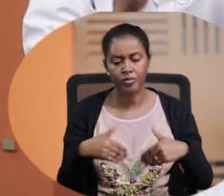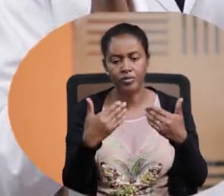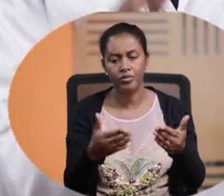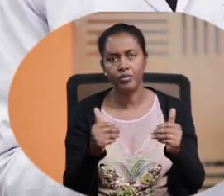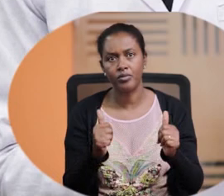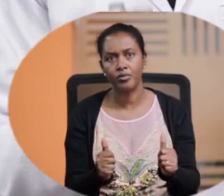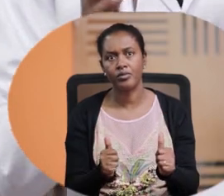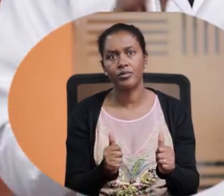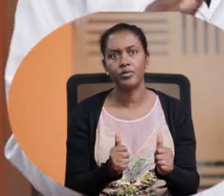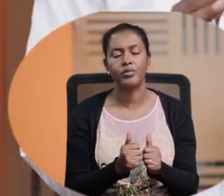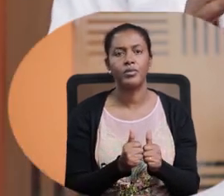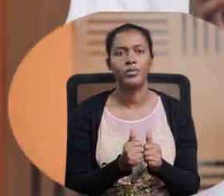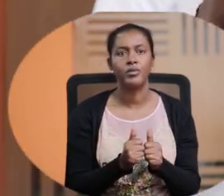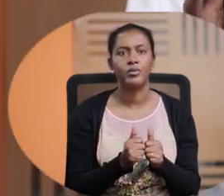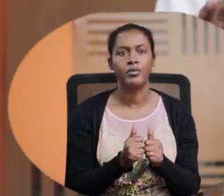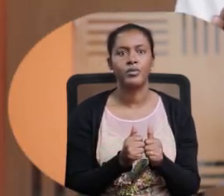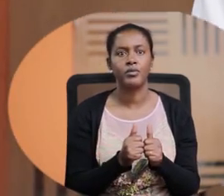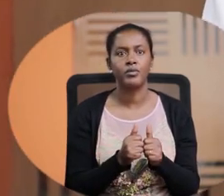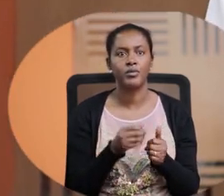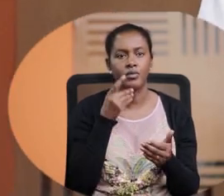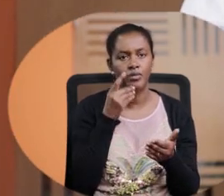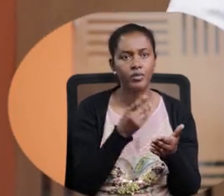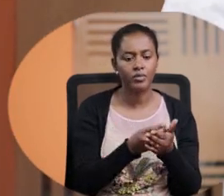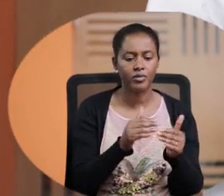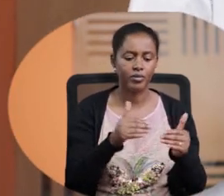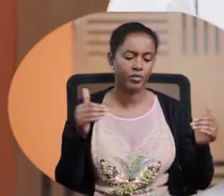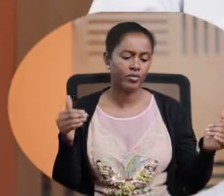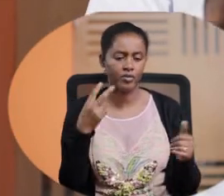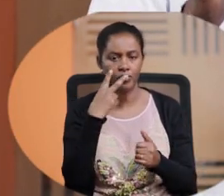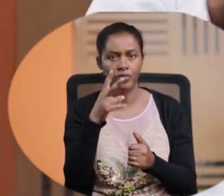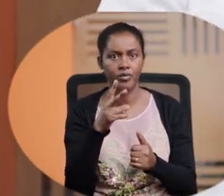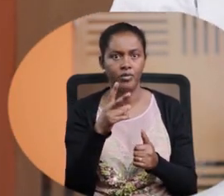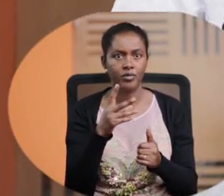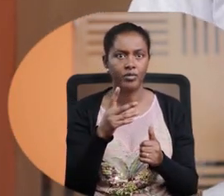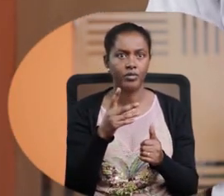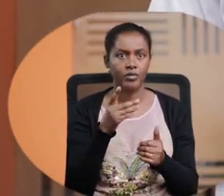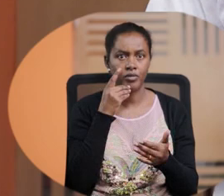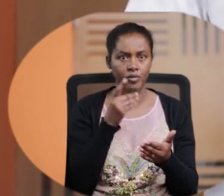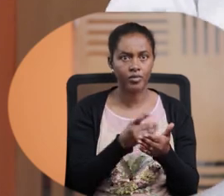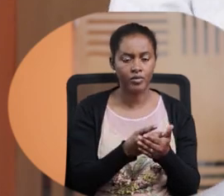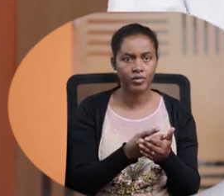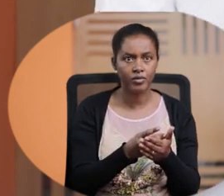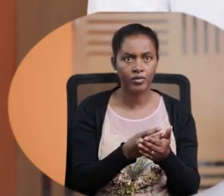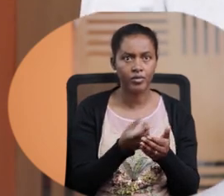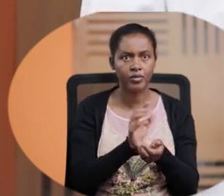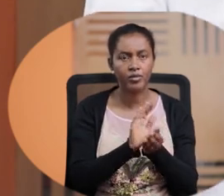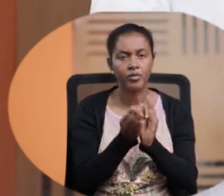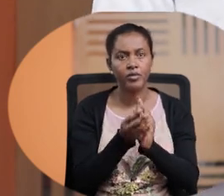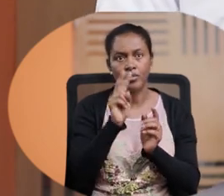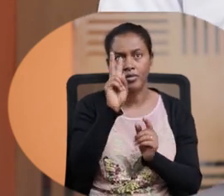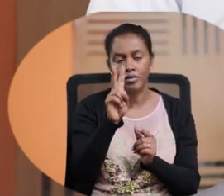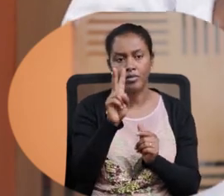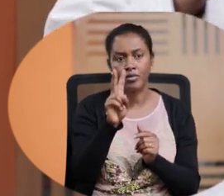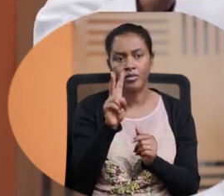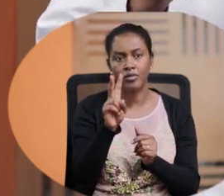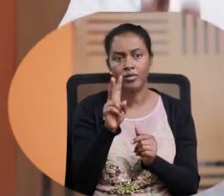danda'uun daataa jennaan jecha. Daataa kana bal'ifnee ilaalle daataan karaa garaagaraa lamaan ilaaluu dandeenya. Daataan tokko